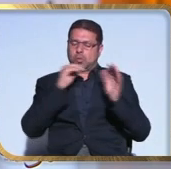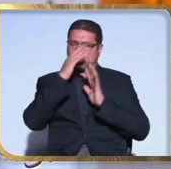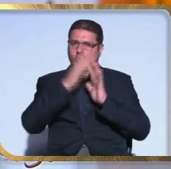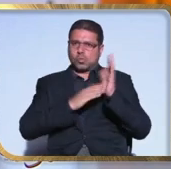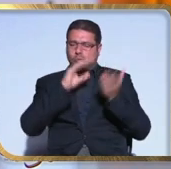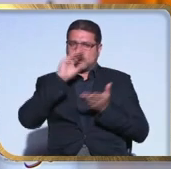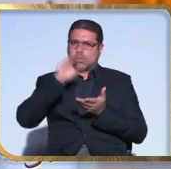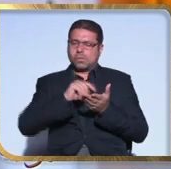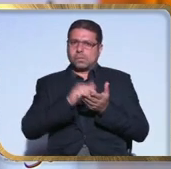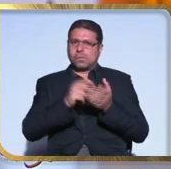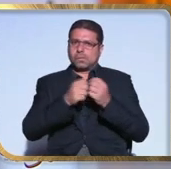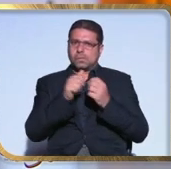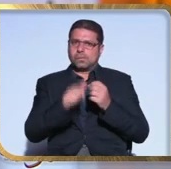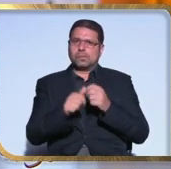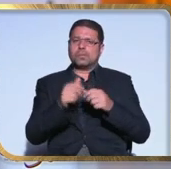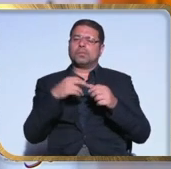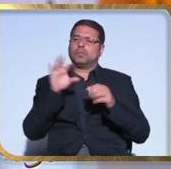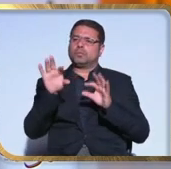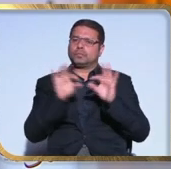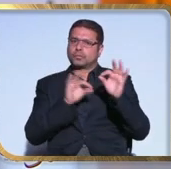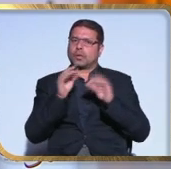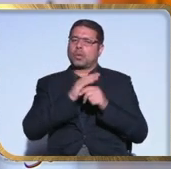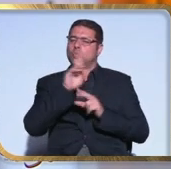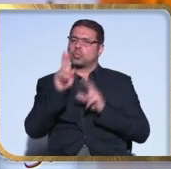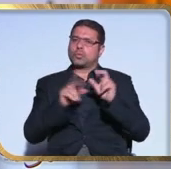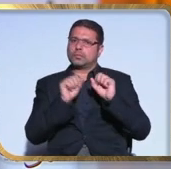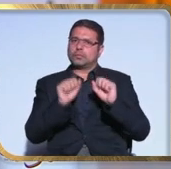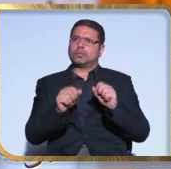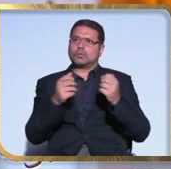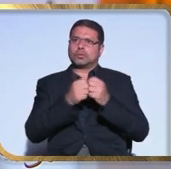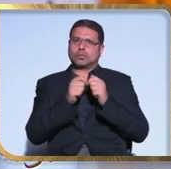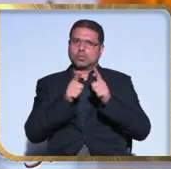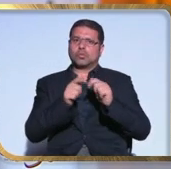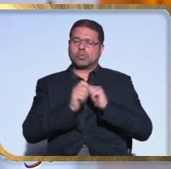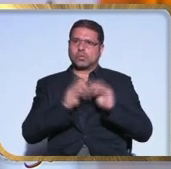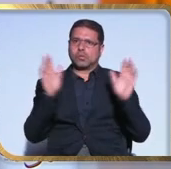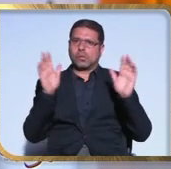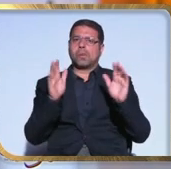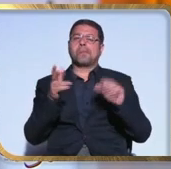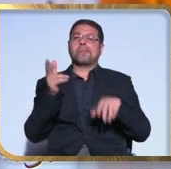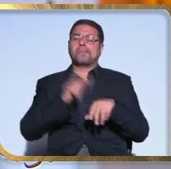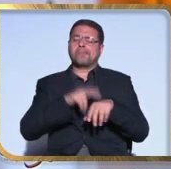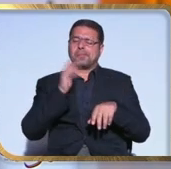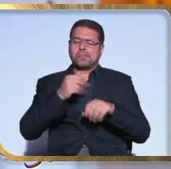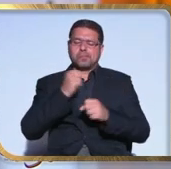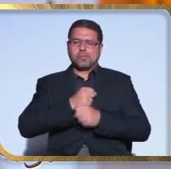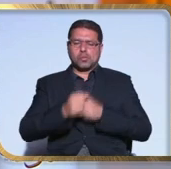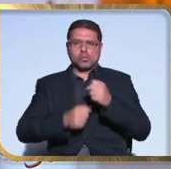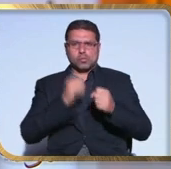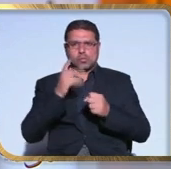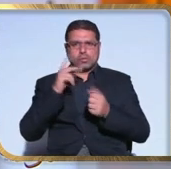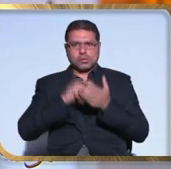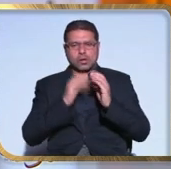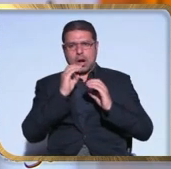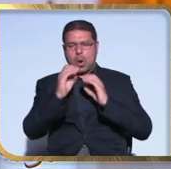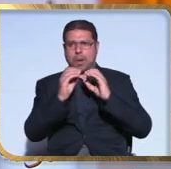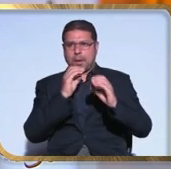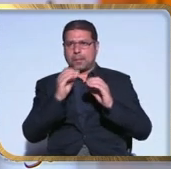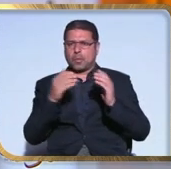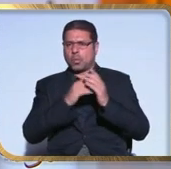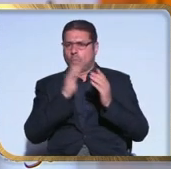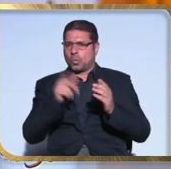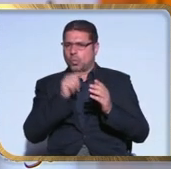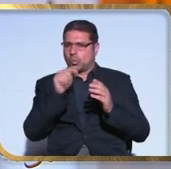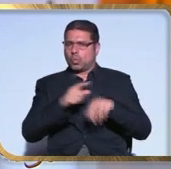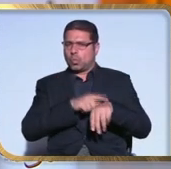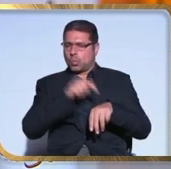القران الكريم وبناخد اسئله حضراتكم على الهواء مباشره قدر الطاقه بنحاول نجاوب على اغلب الاسئله دي